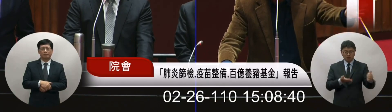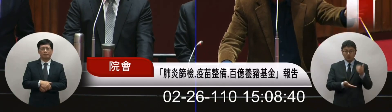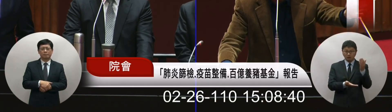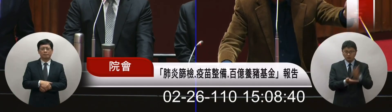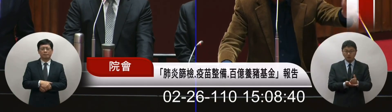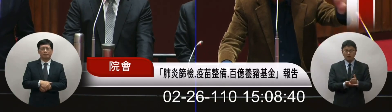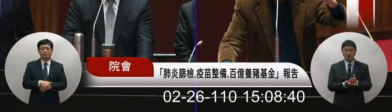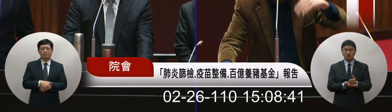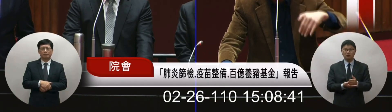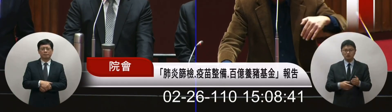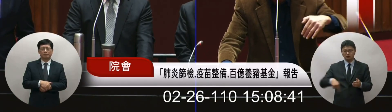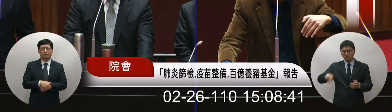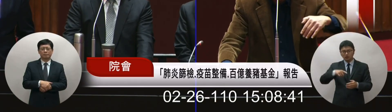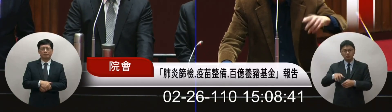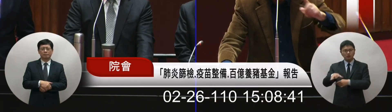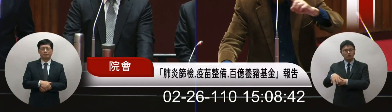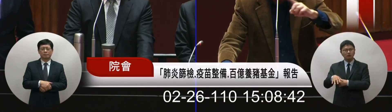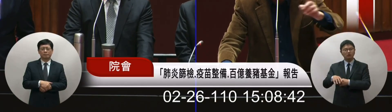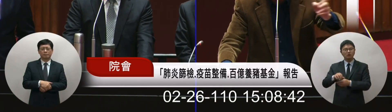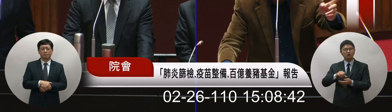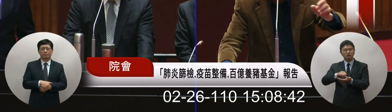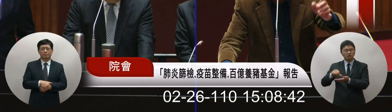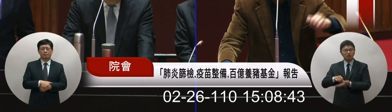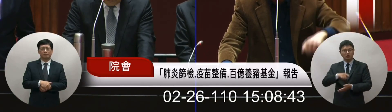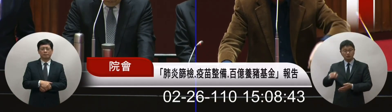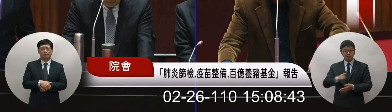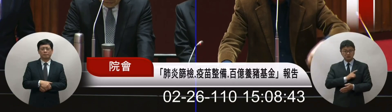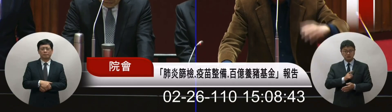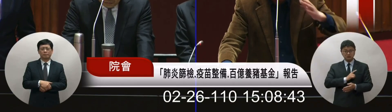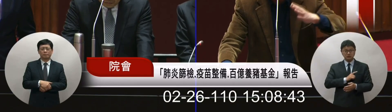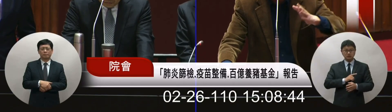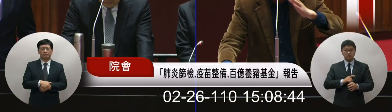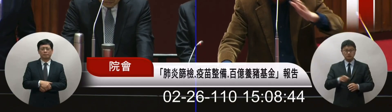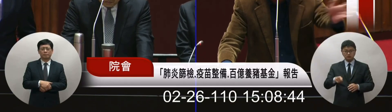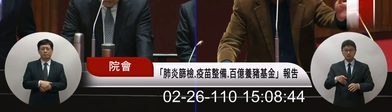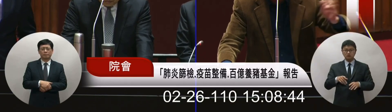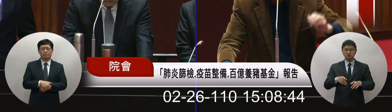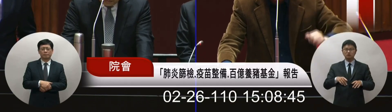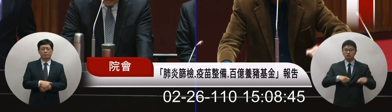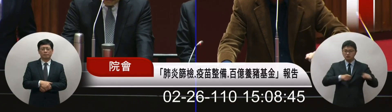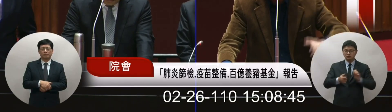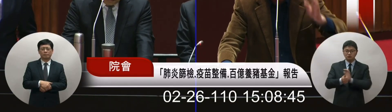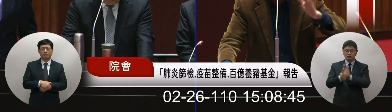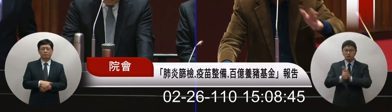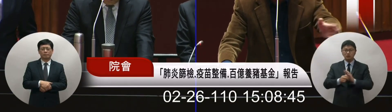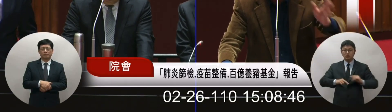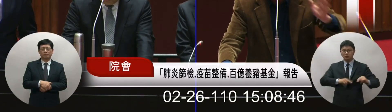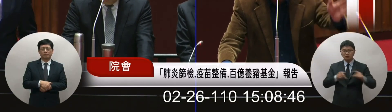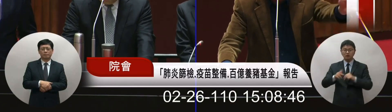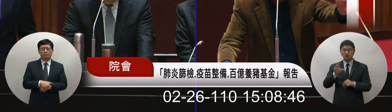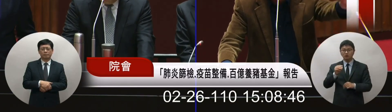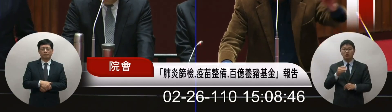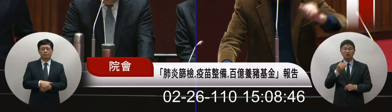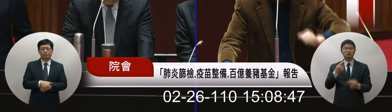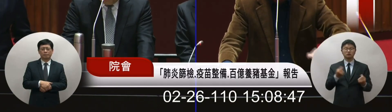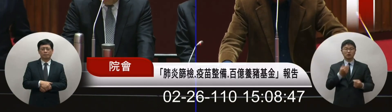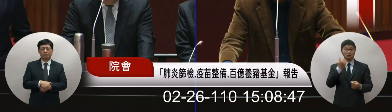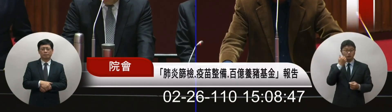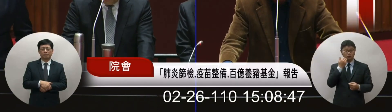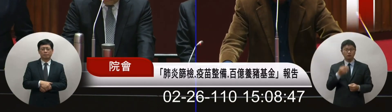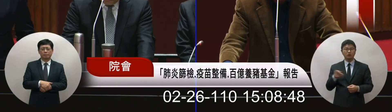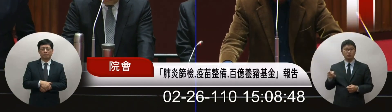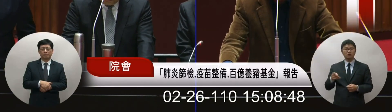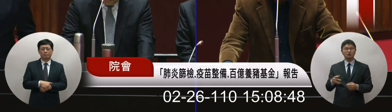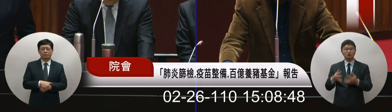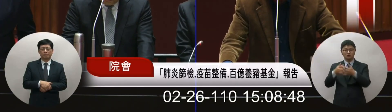有没有能力可以这样做？如果以中美贸易冲突来讲，绝对有办法。他如果决定要这样做，真的可以这